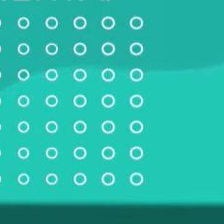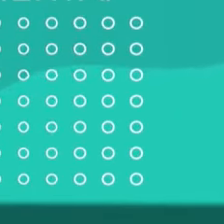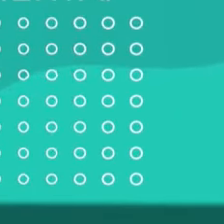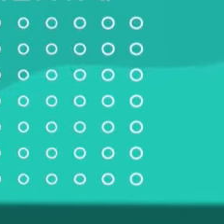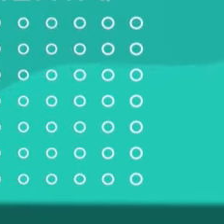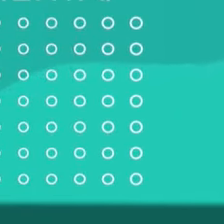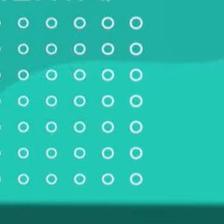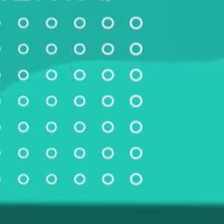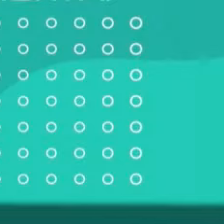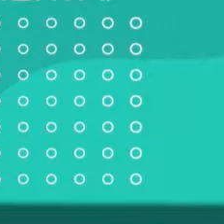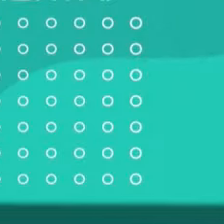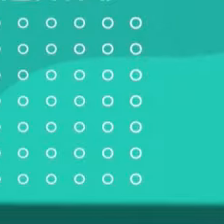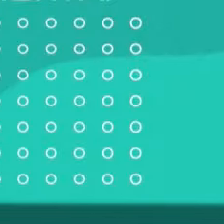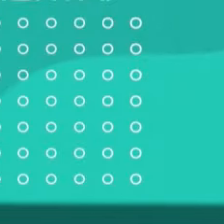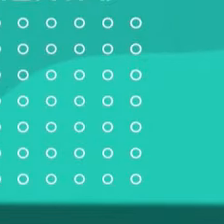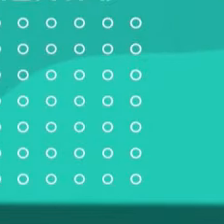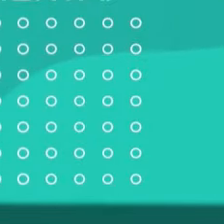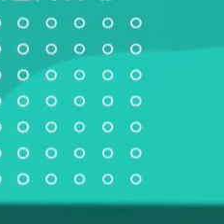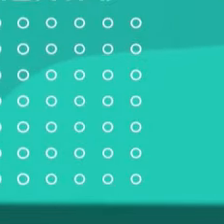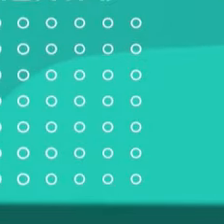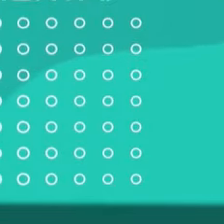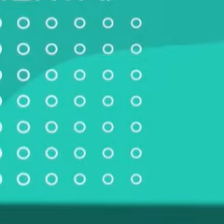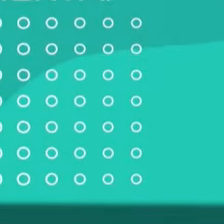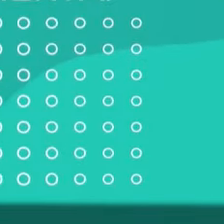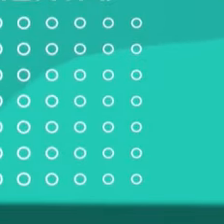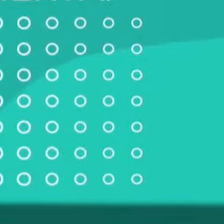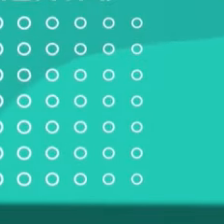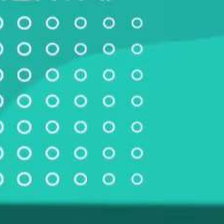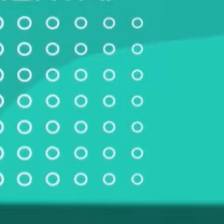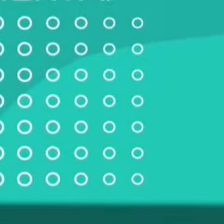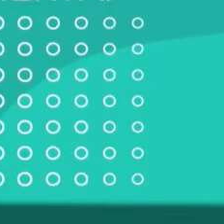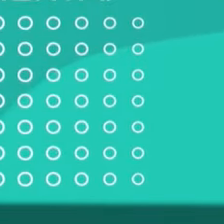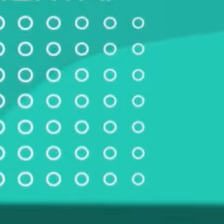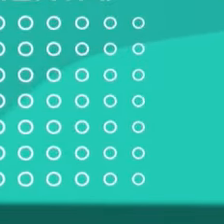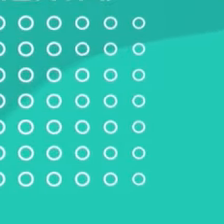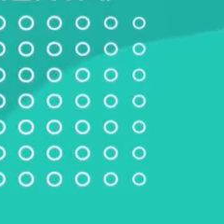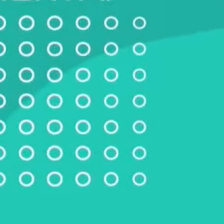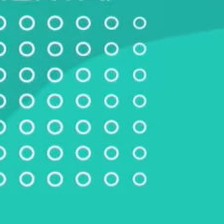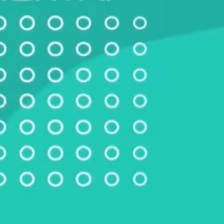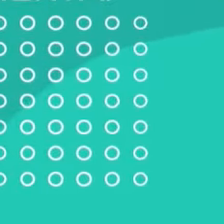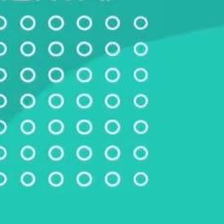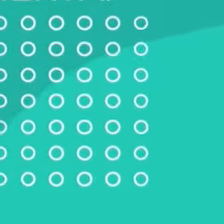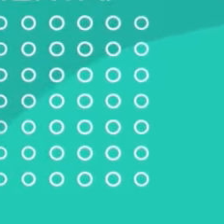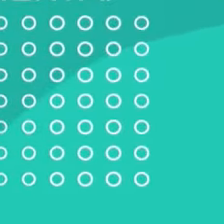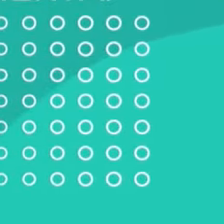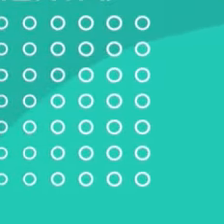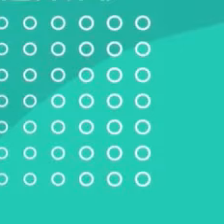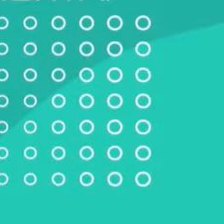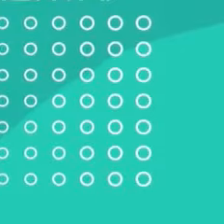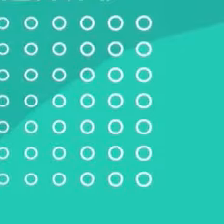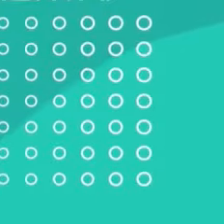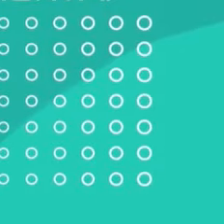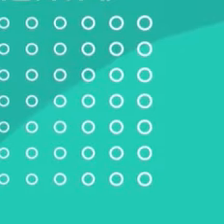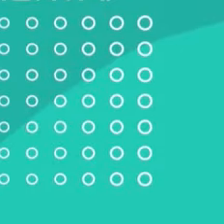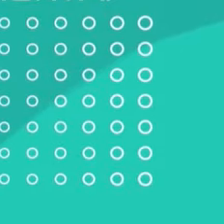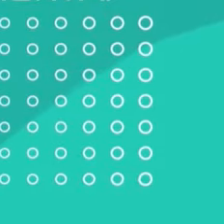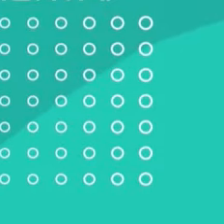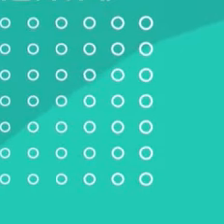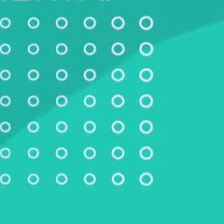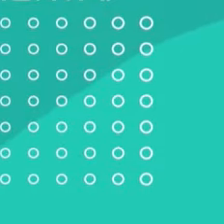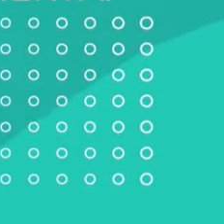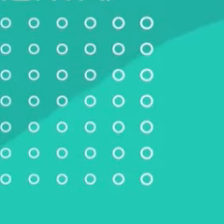Bahaya. Air sungai telah melebihi aras bahaya. Ia diaktifkan setelah air